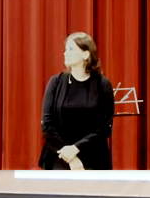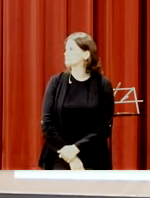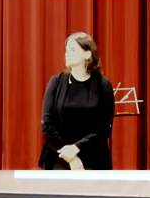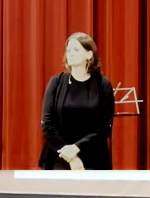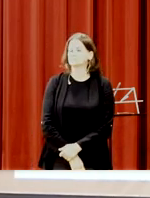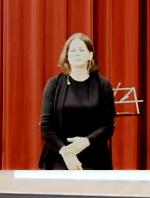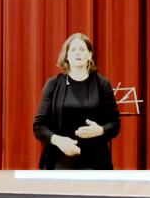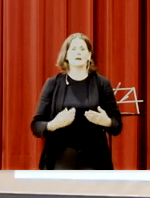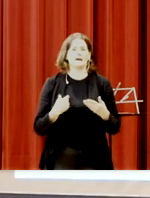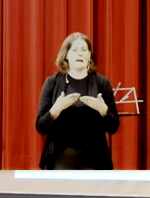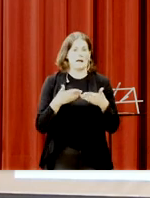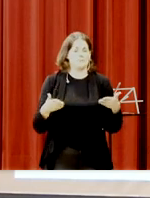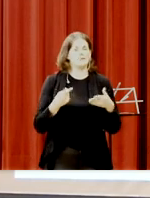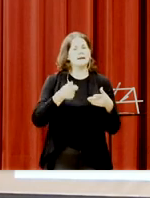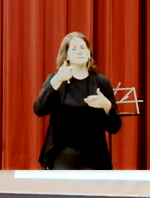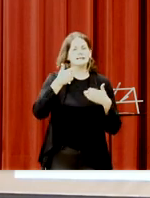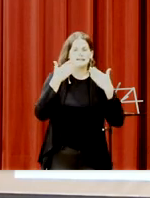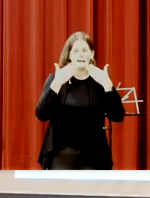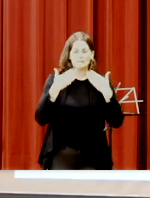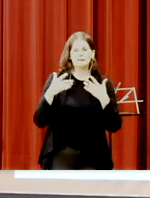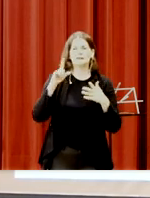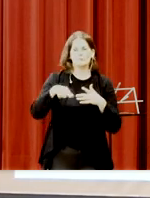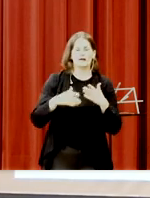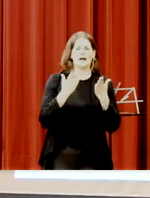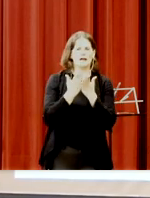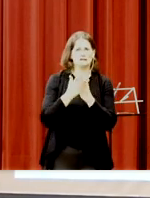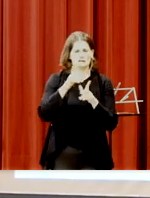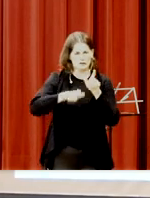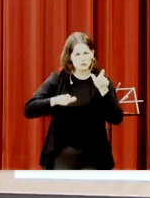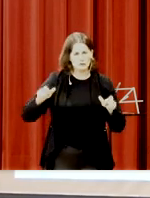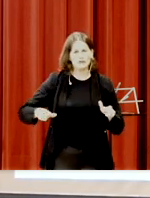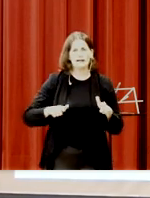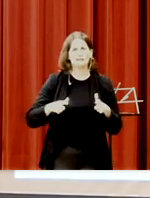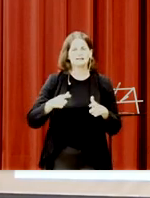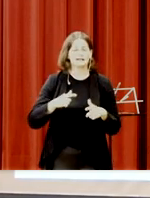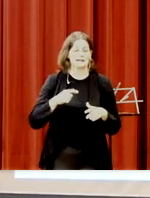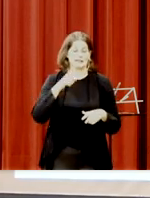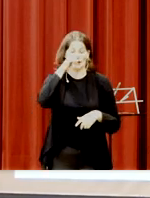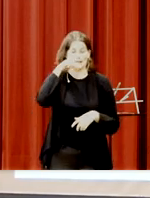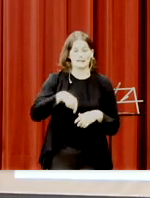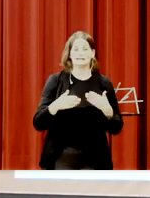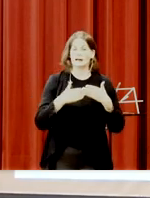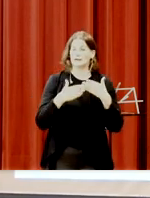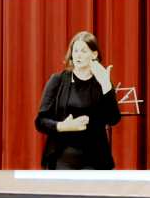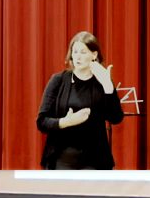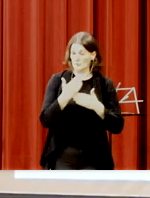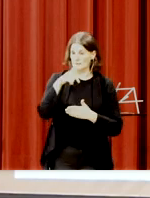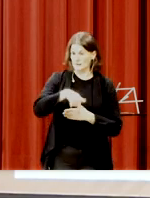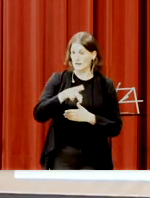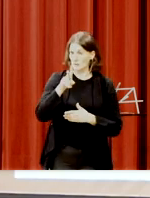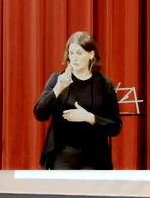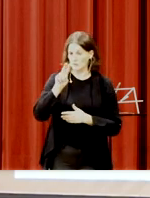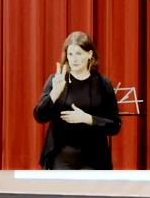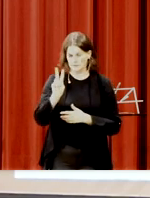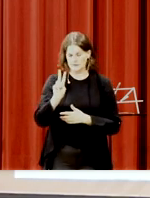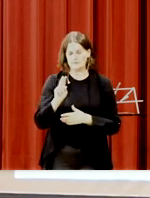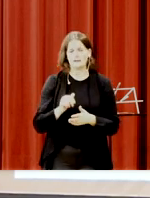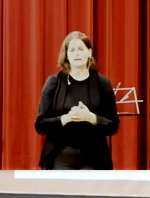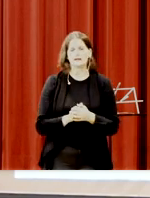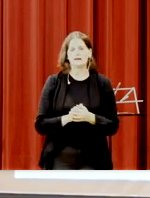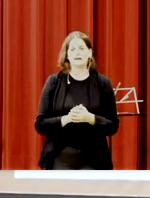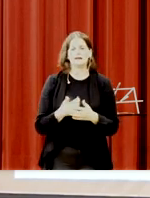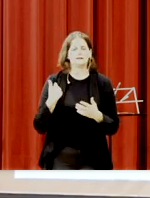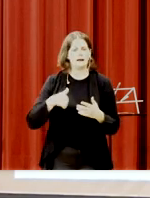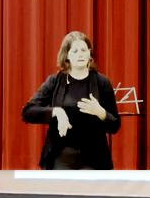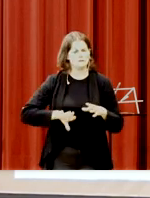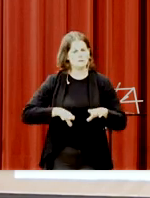Virgili. Que hagin escollit la Rovira i Virgili i que hagin escollit un grau, és aquelles decisions fonamentals, no? Tots els